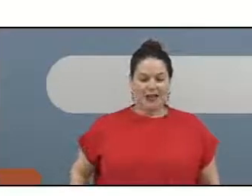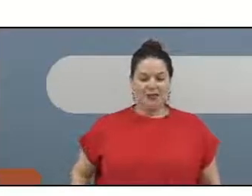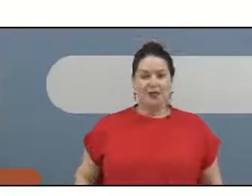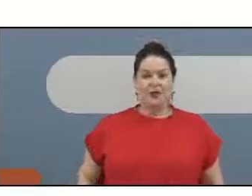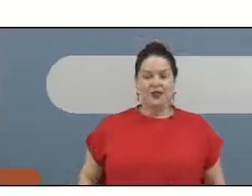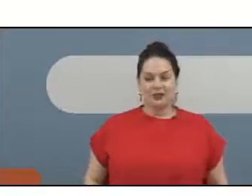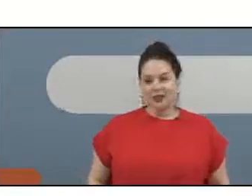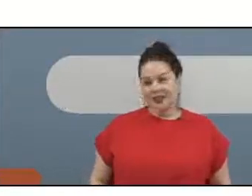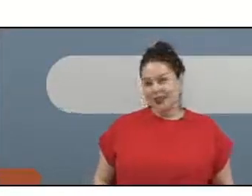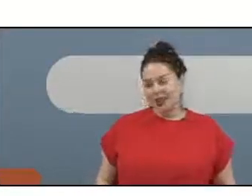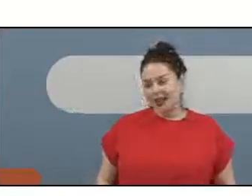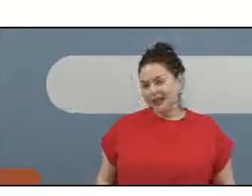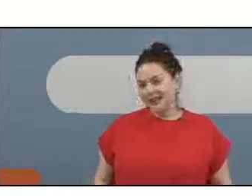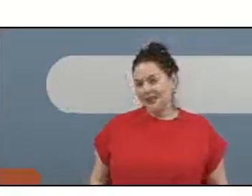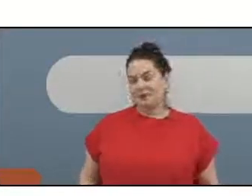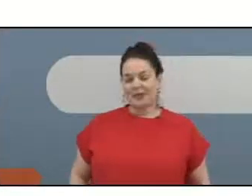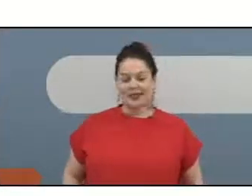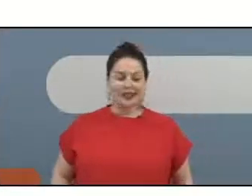לנדון